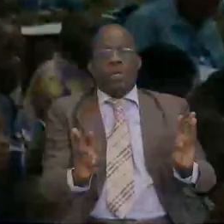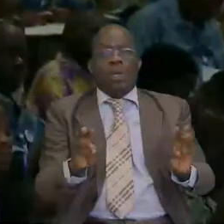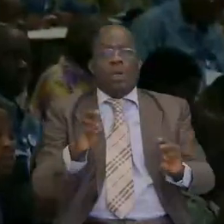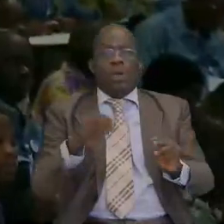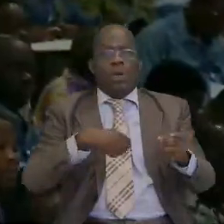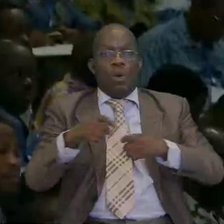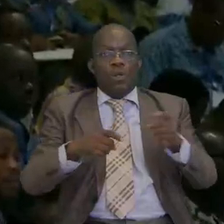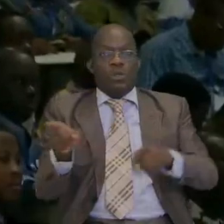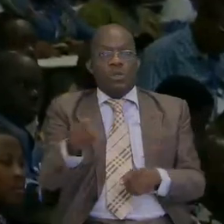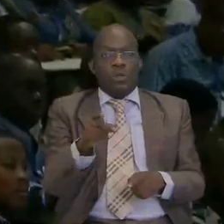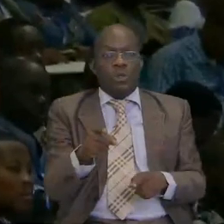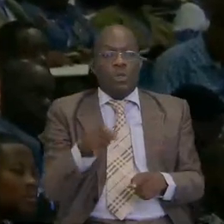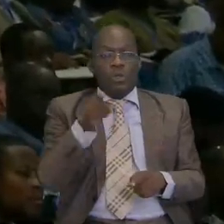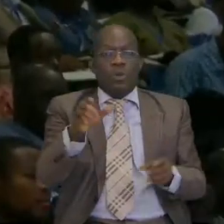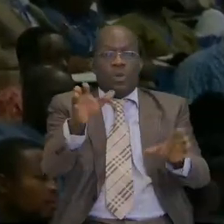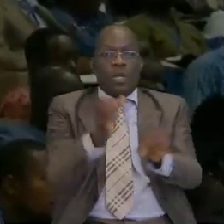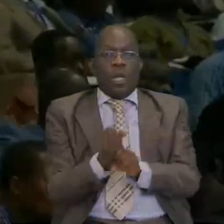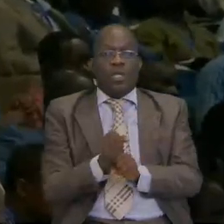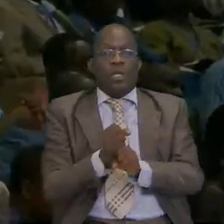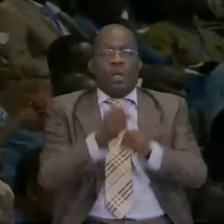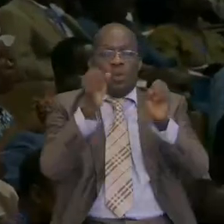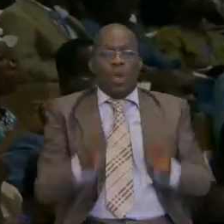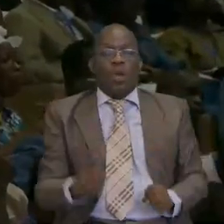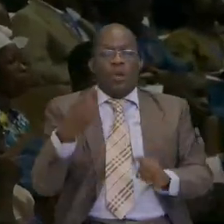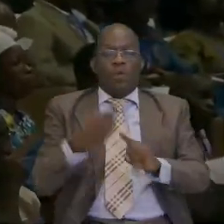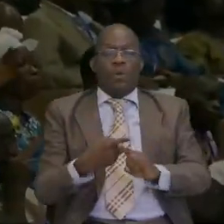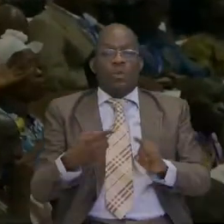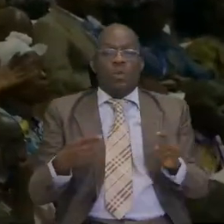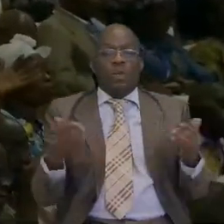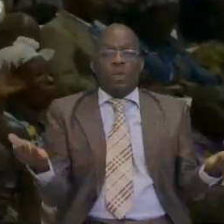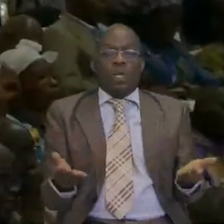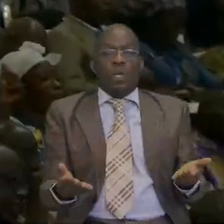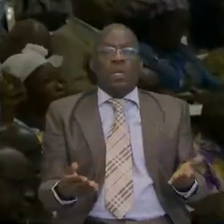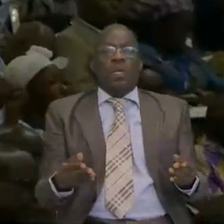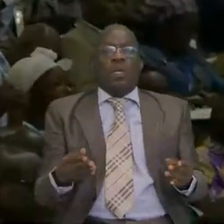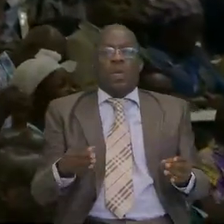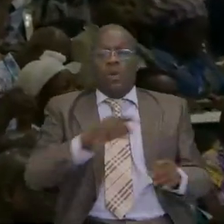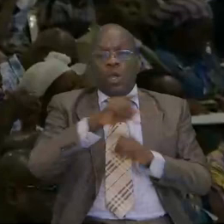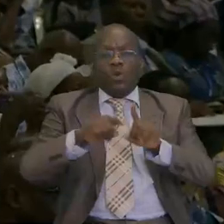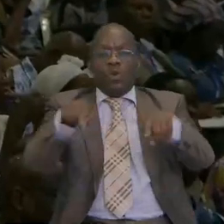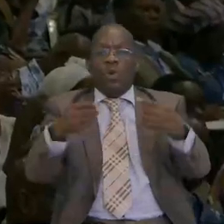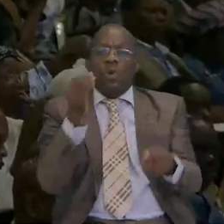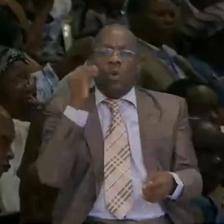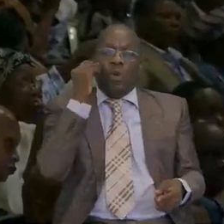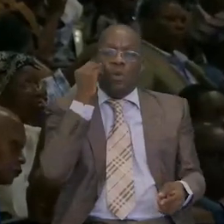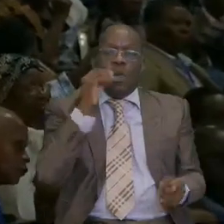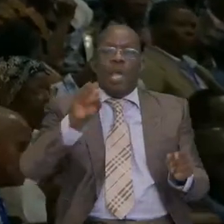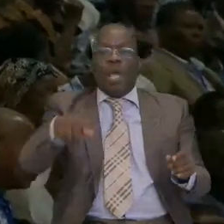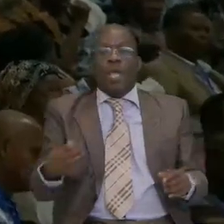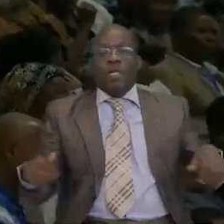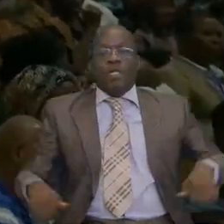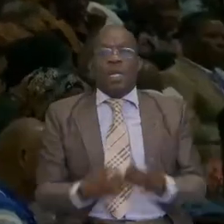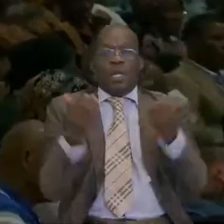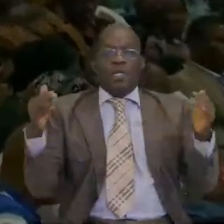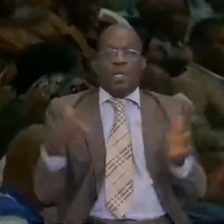Tu recevras la puissance en ce lieu ce matin. Quand tu repartiras à la maison, tout défi qui se lèvera contre